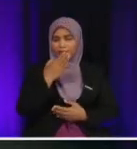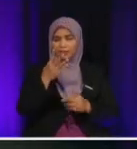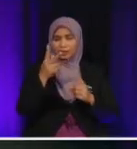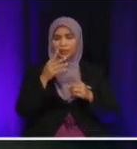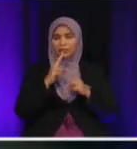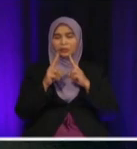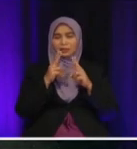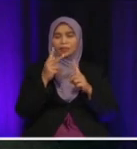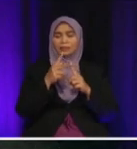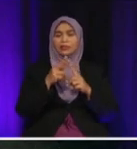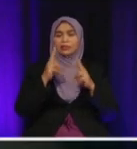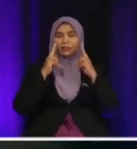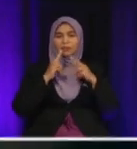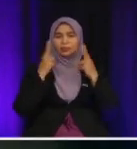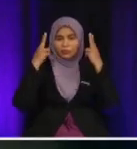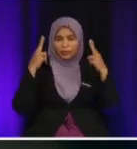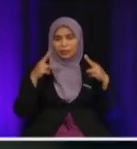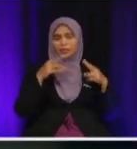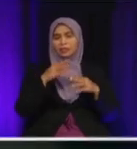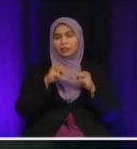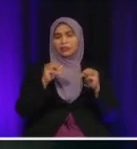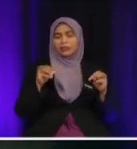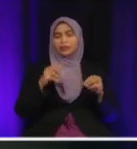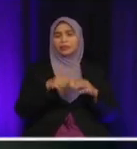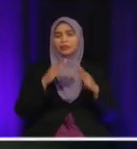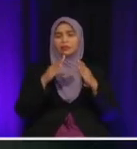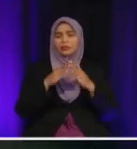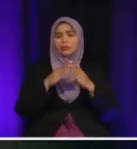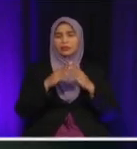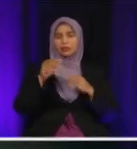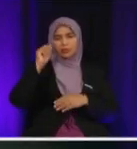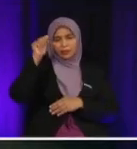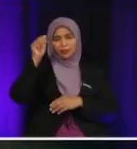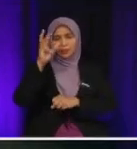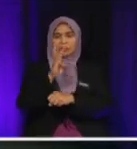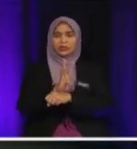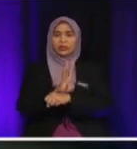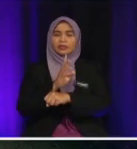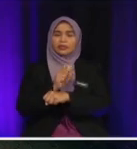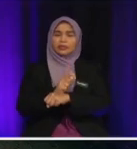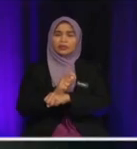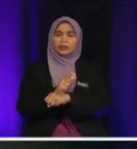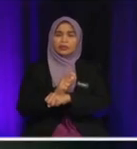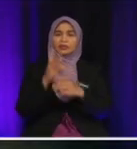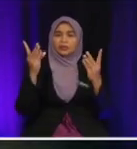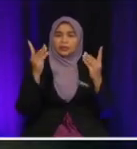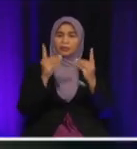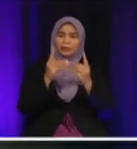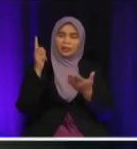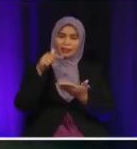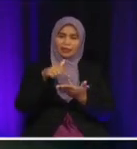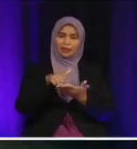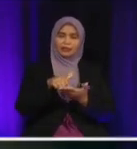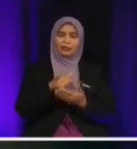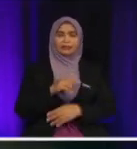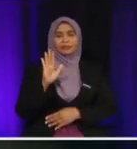kepada Al-Fatih Ustaz dan juga murid-murid kita yang berada di rumah. Rezeki kita jumpa lagi. Bye bye. Assalamualaikum warahmatullahi wabarakatuh. Jumpa lagi. Okey, bye